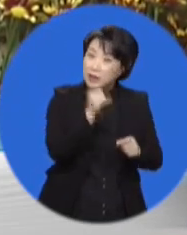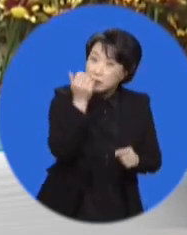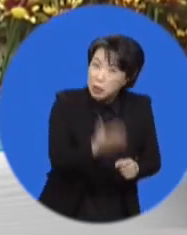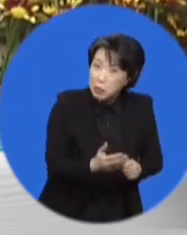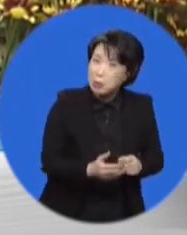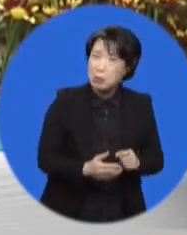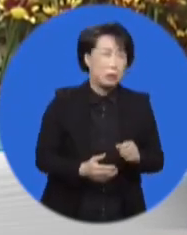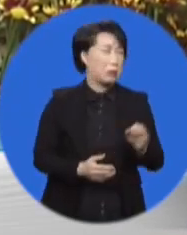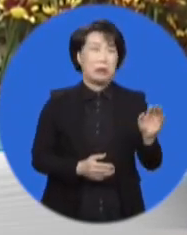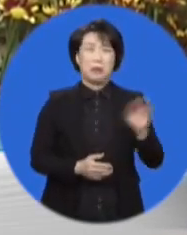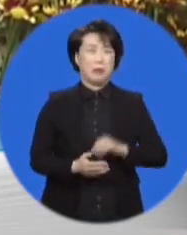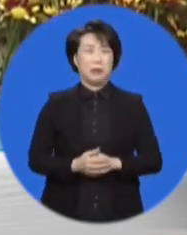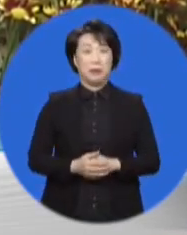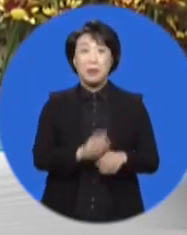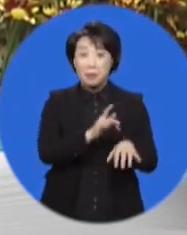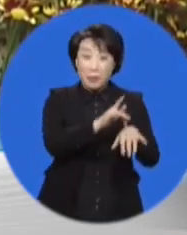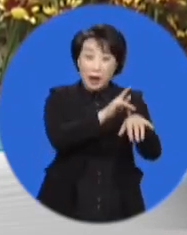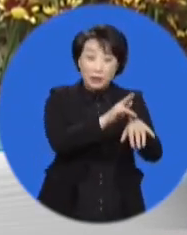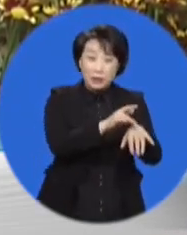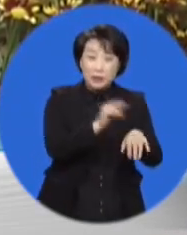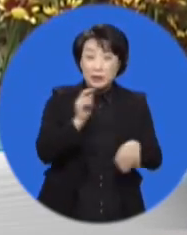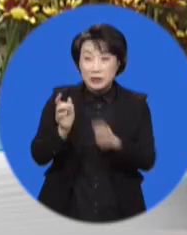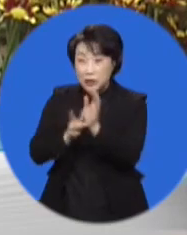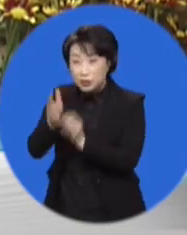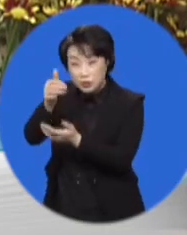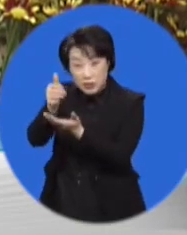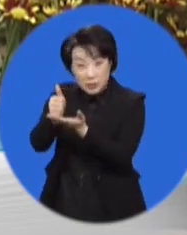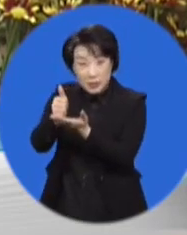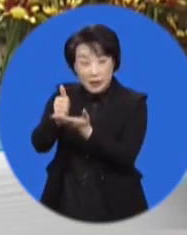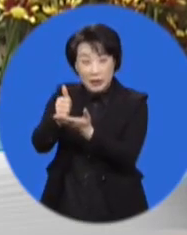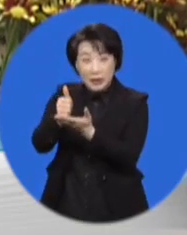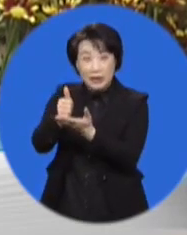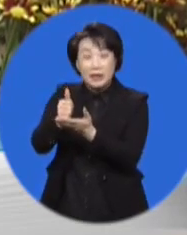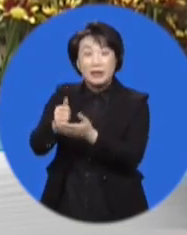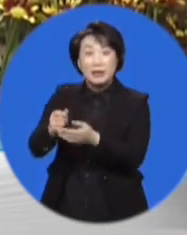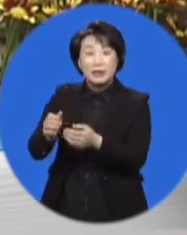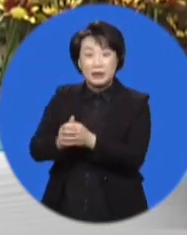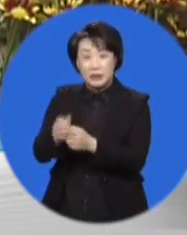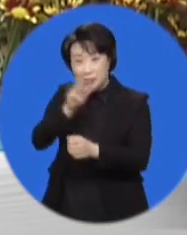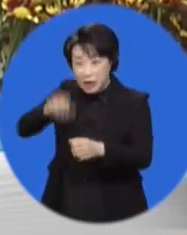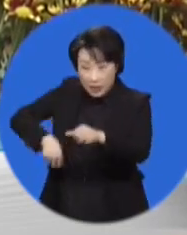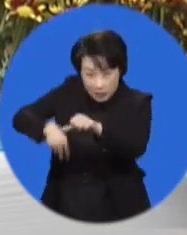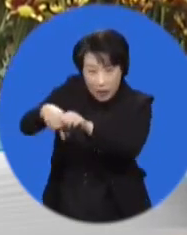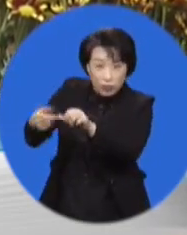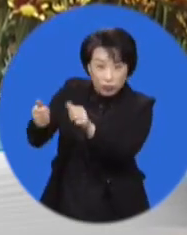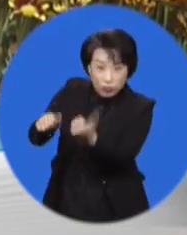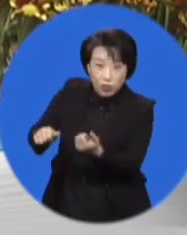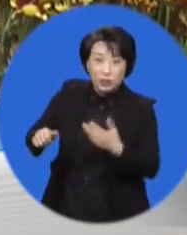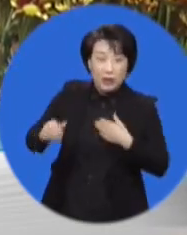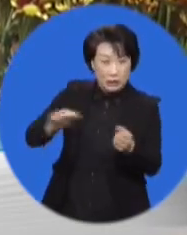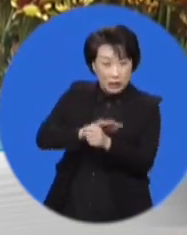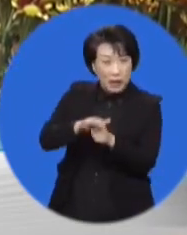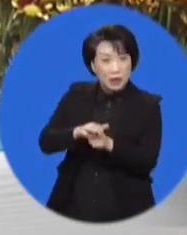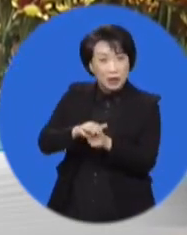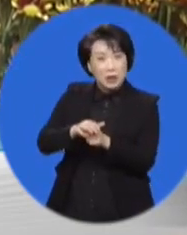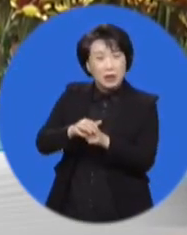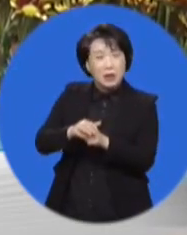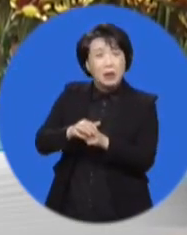죽여서. 마귀는 예수님이 자기를 죽여서 나를 사랑하자면 안 될